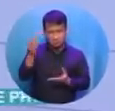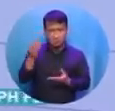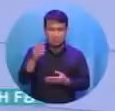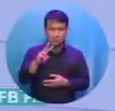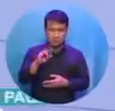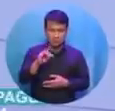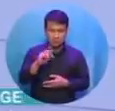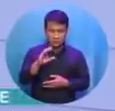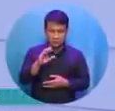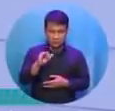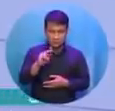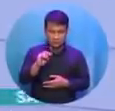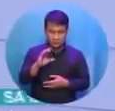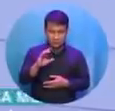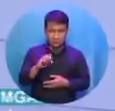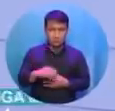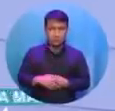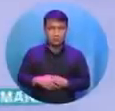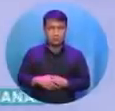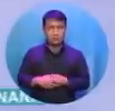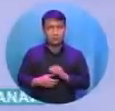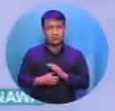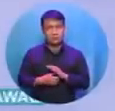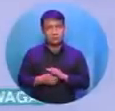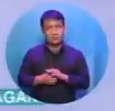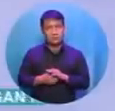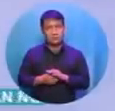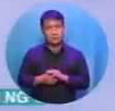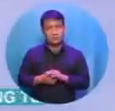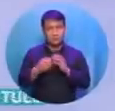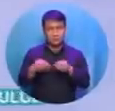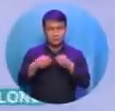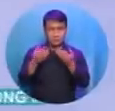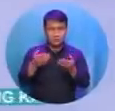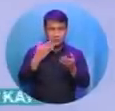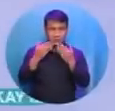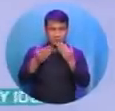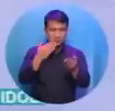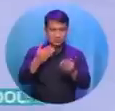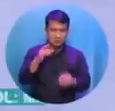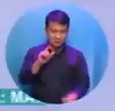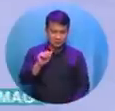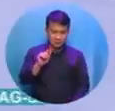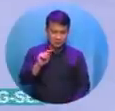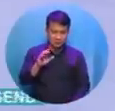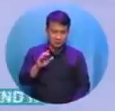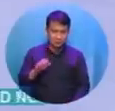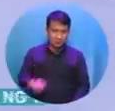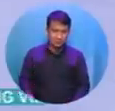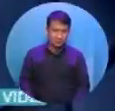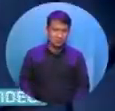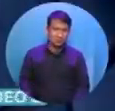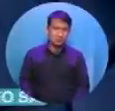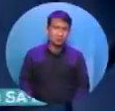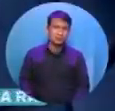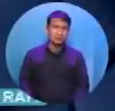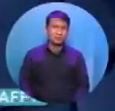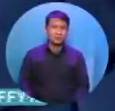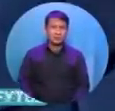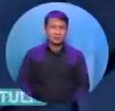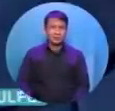Vitasync. Narinig niyo yun? Opo, sir. Sabi mo, thank you, Vitasync. Thank you,